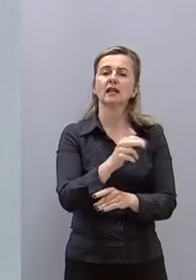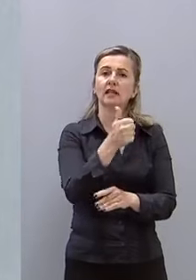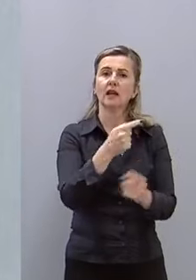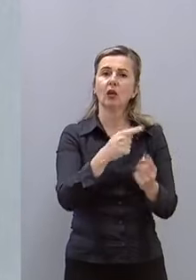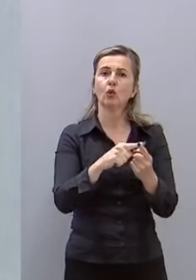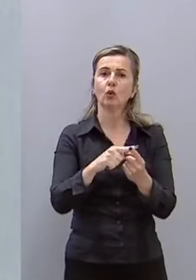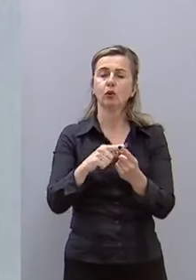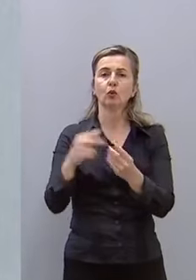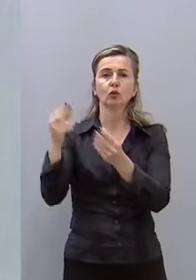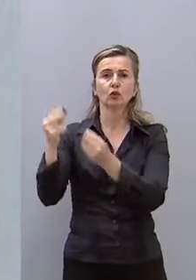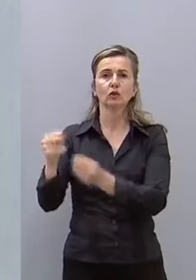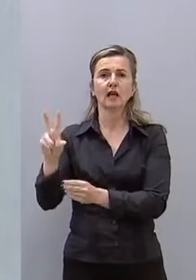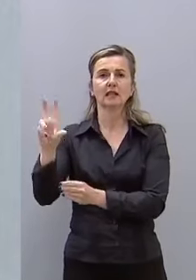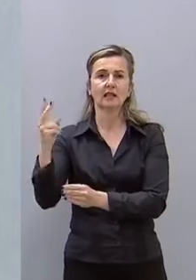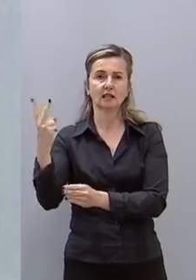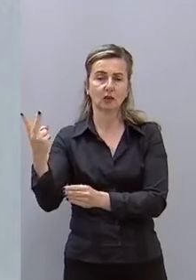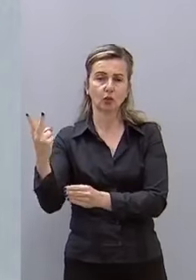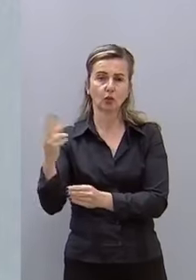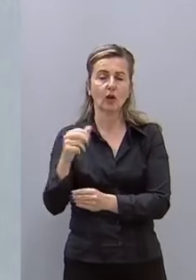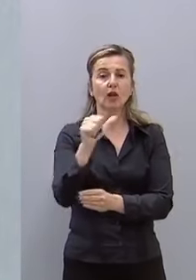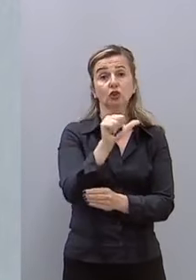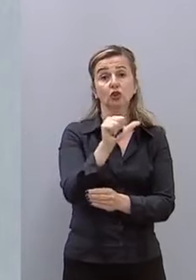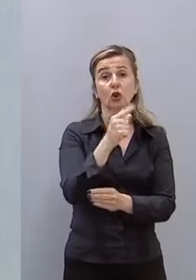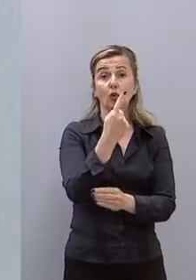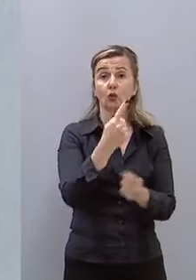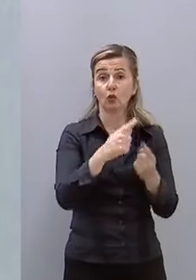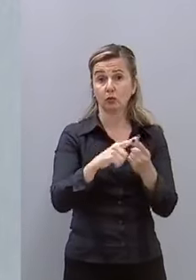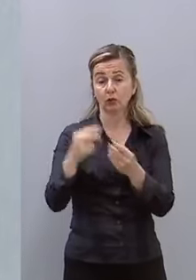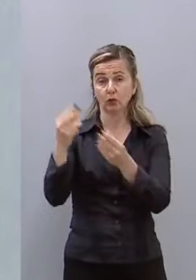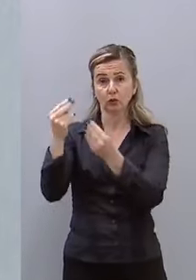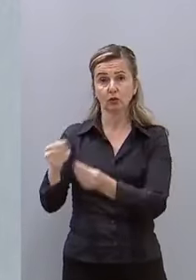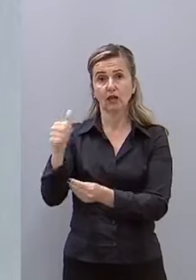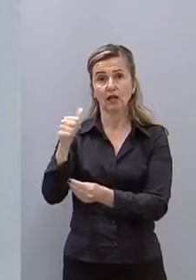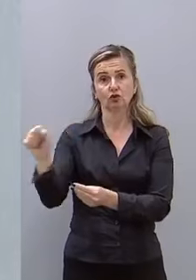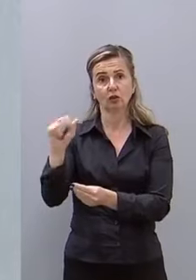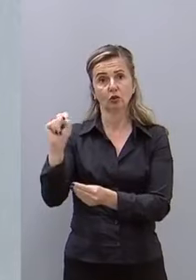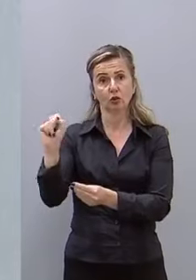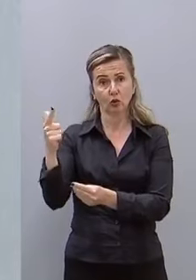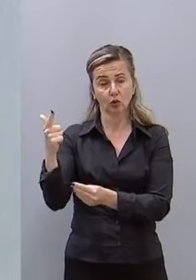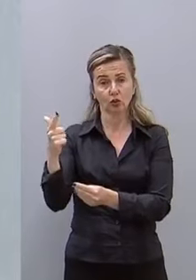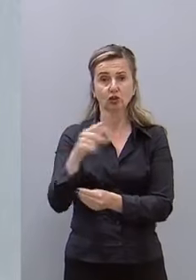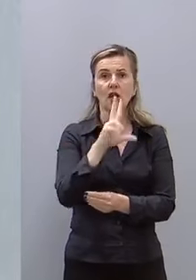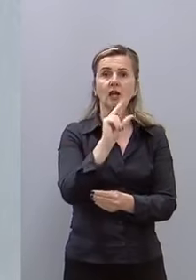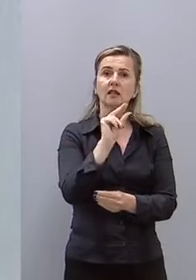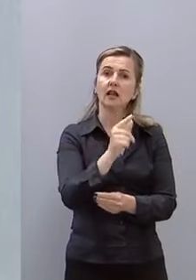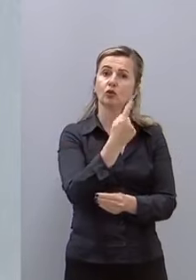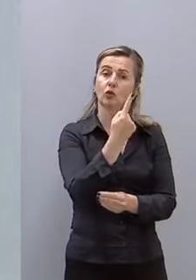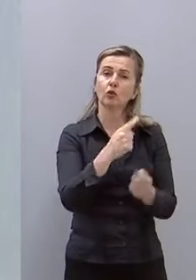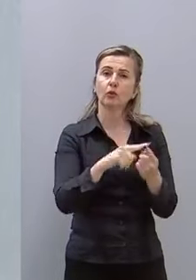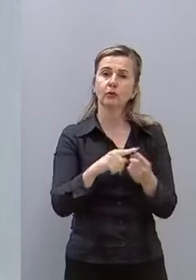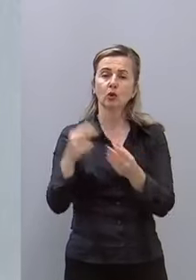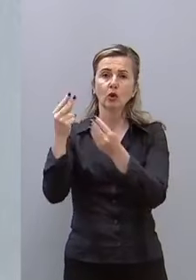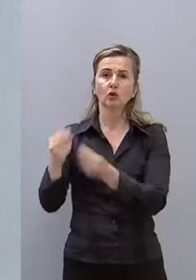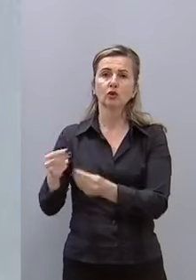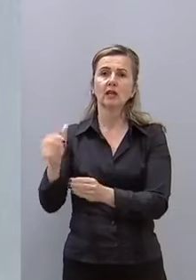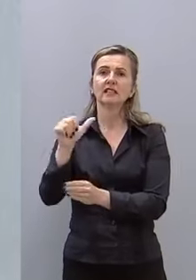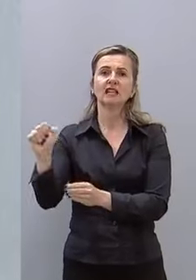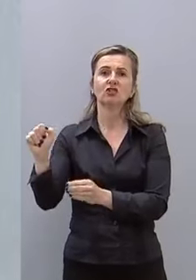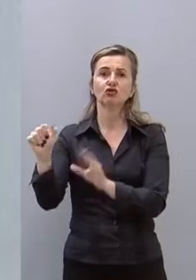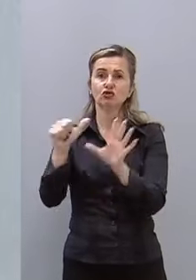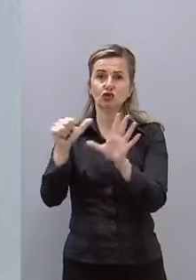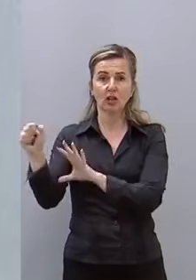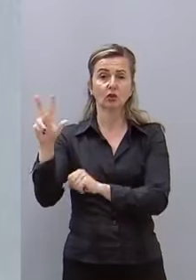per un totale di 32 storo 1 per un totale di 112 trento 1 per un totale di 631